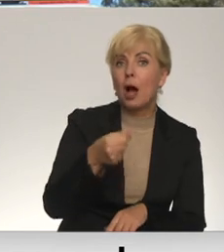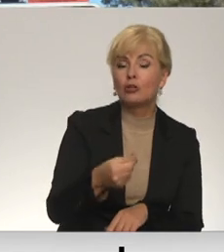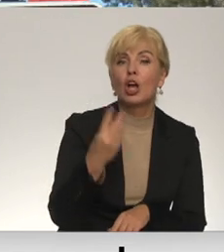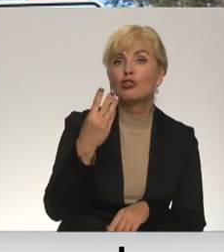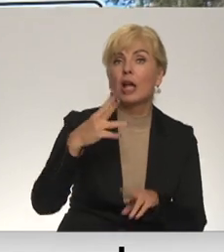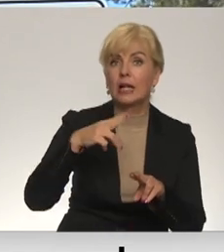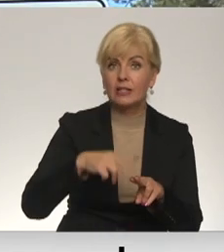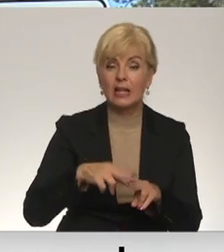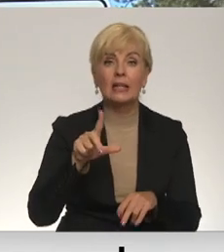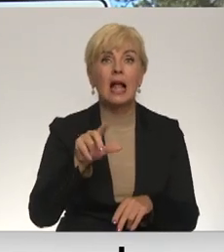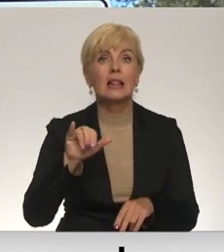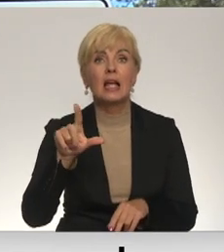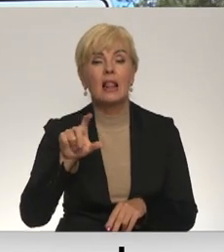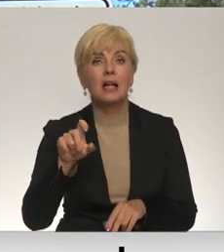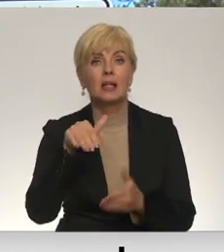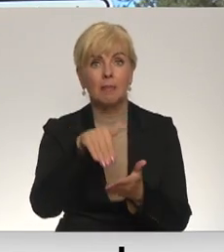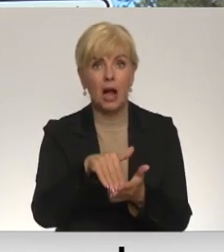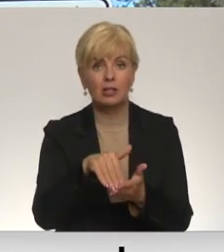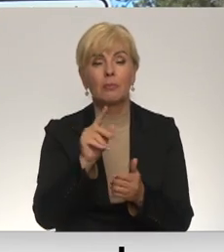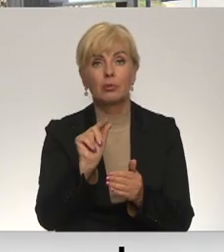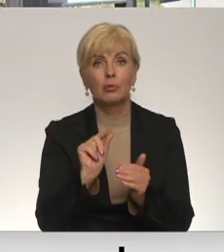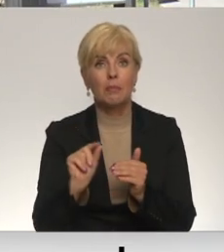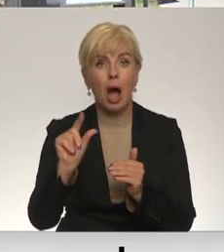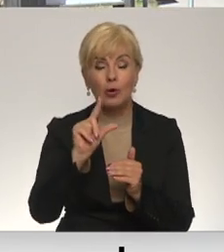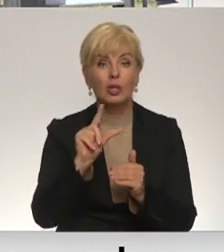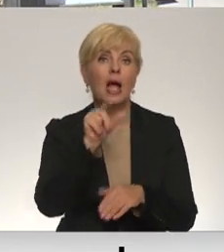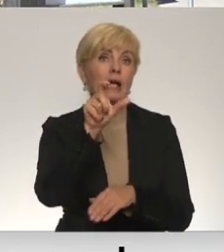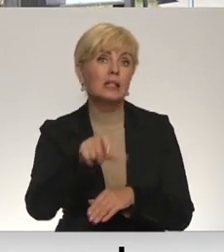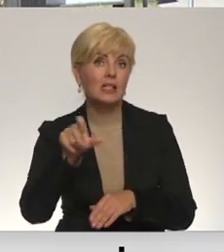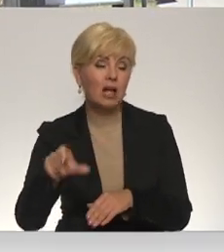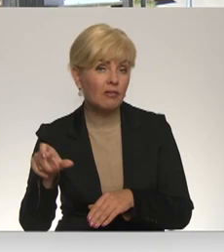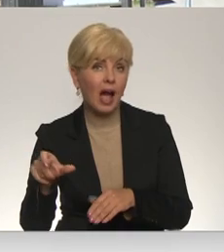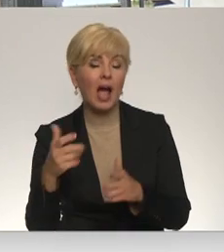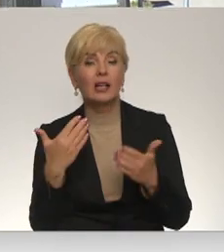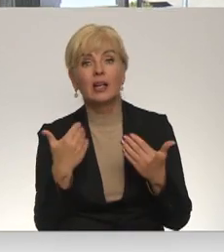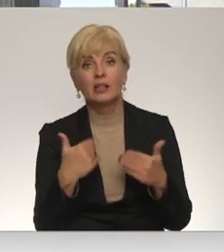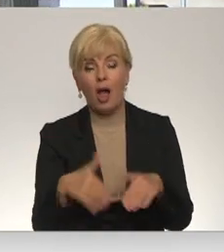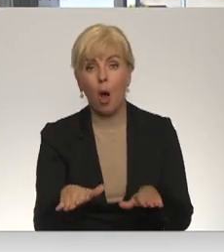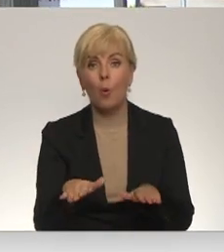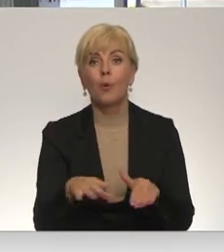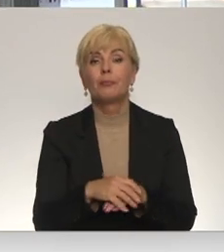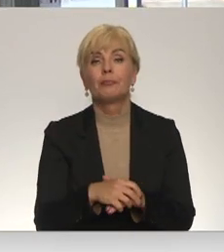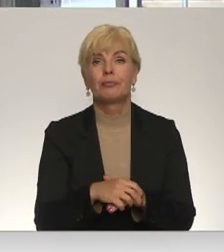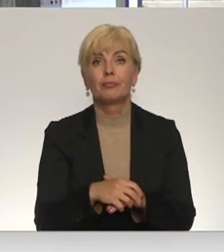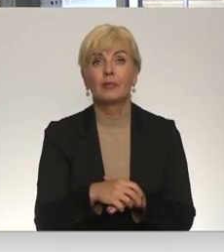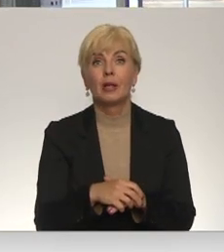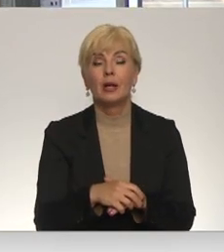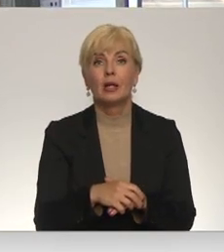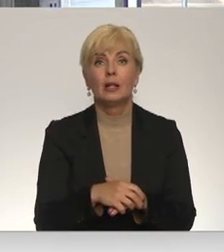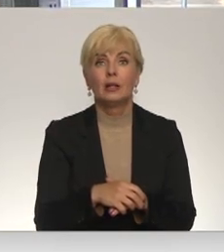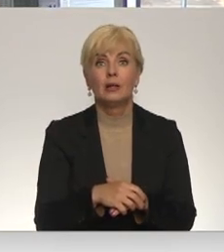autostāvvietās, bet Lielastē maksa par stāvvietu paaugstināt. Cilvēki jau tā jau tā kā rēķina